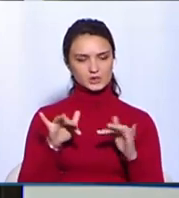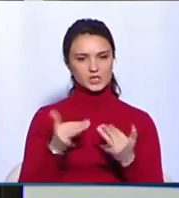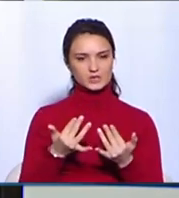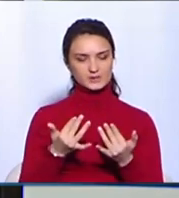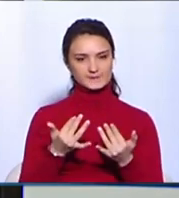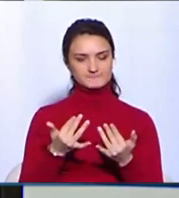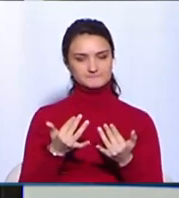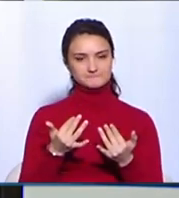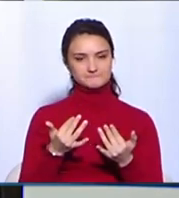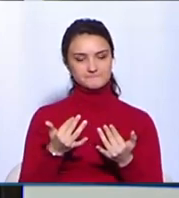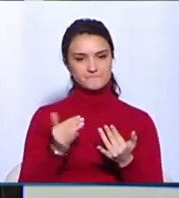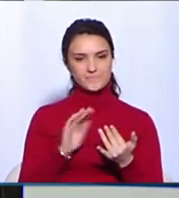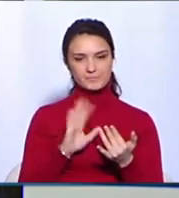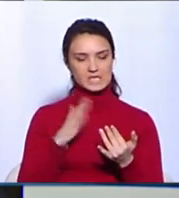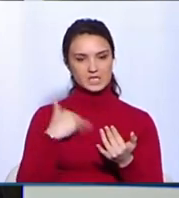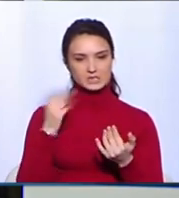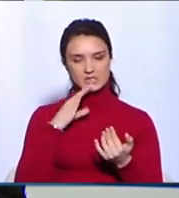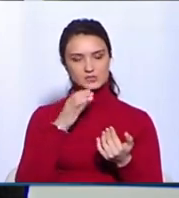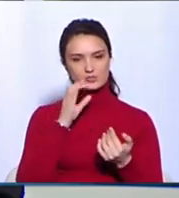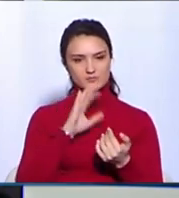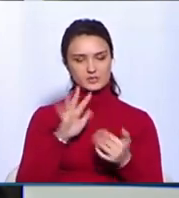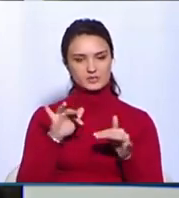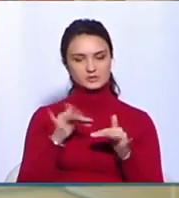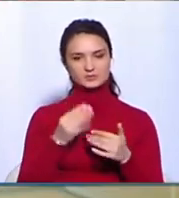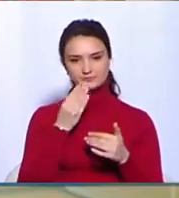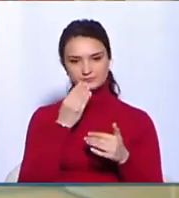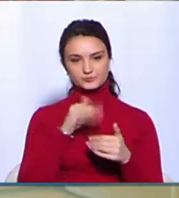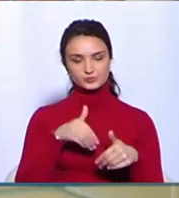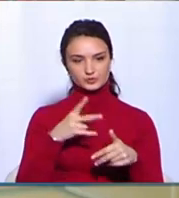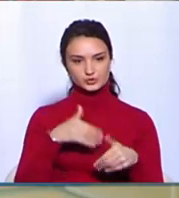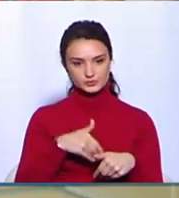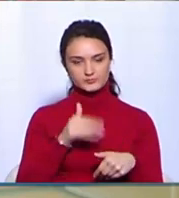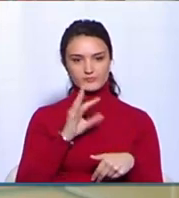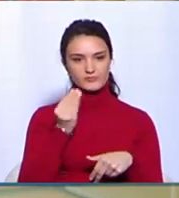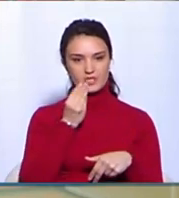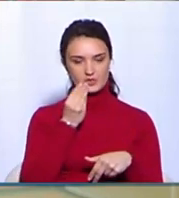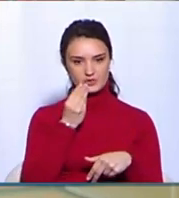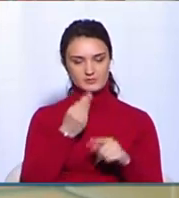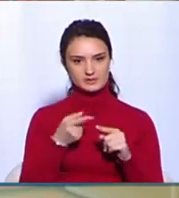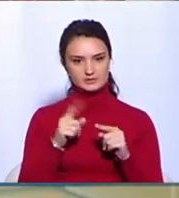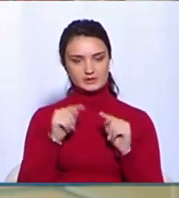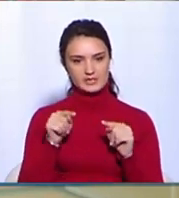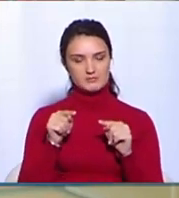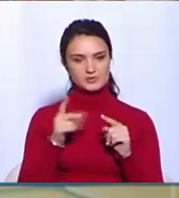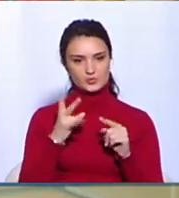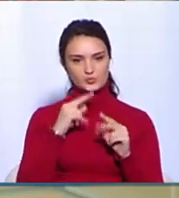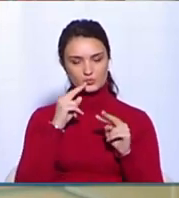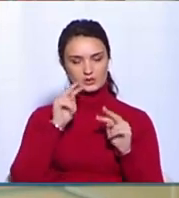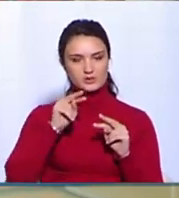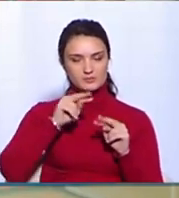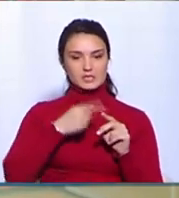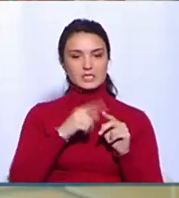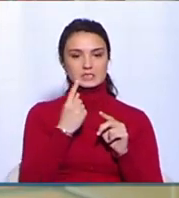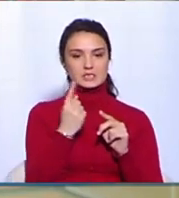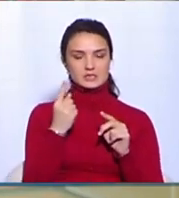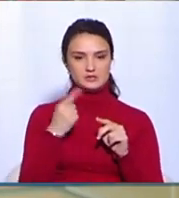თეორიულად დაღლილი, აღარც წყალსვავს, აღარც წესით უნდა შიოდეს, მაგრამ არ ჭამს. და არც, ნუ აი ამასაც უნდა მივაგძლოთ.